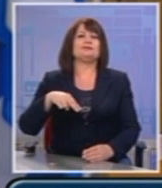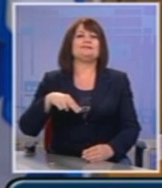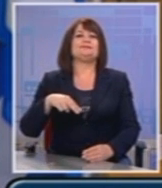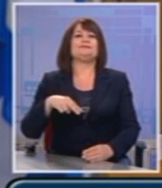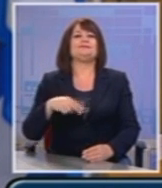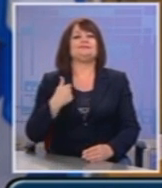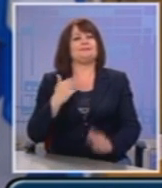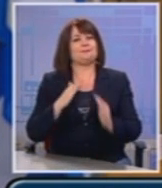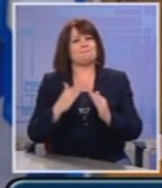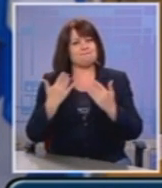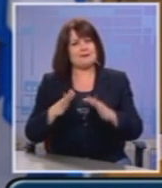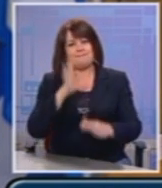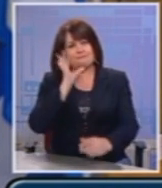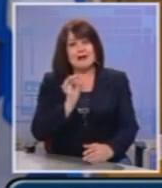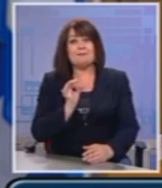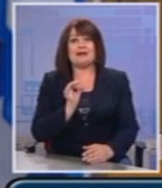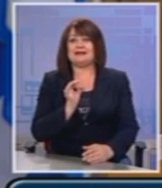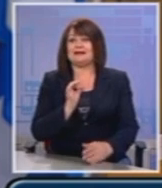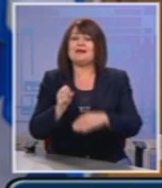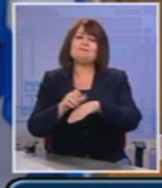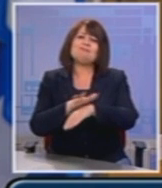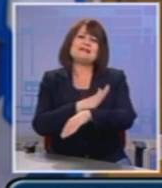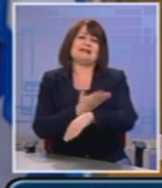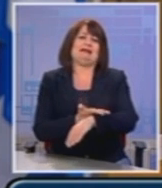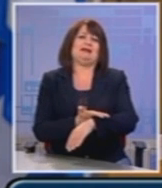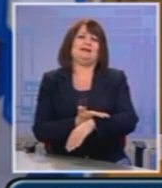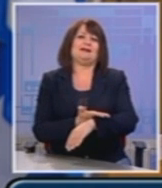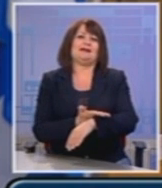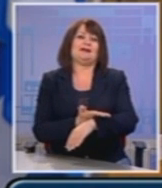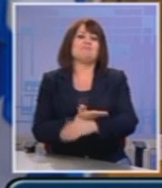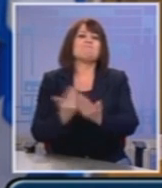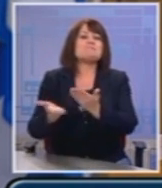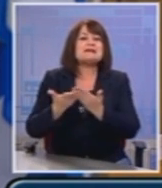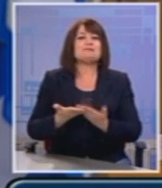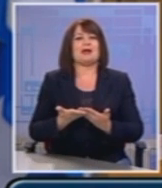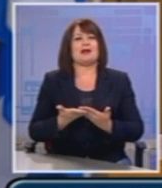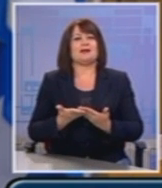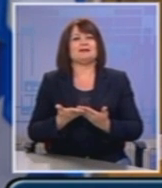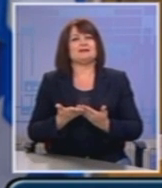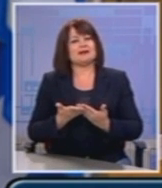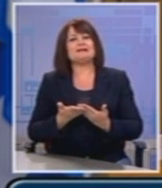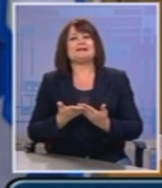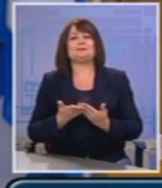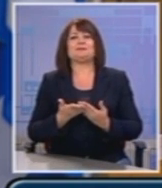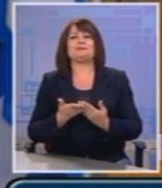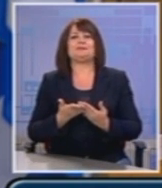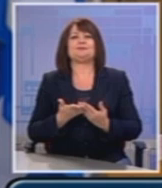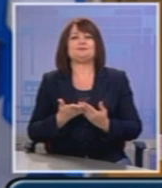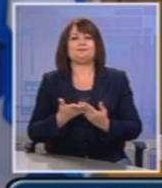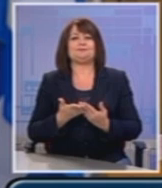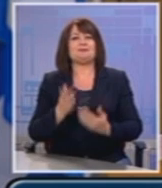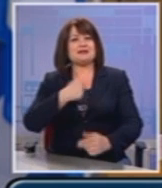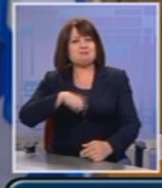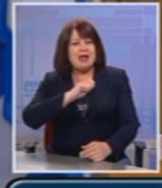φροντίσαμε επειδή πραγματικά είναι συγκινητική η συμπαράσταση και από την